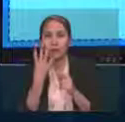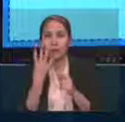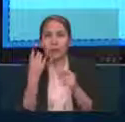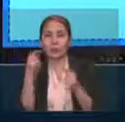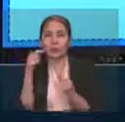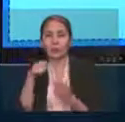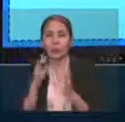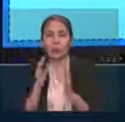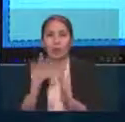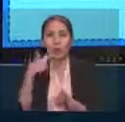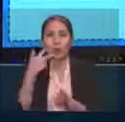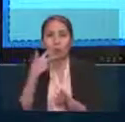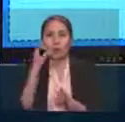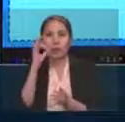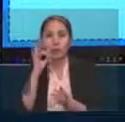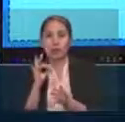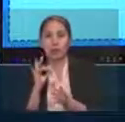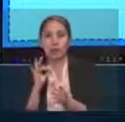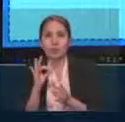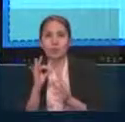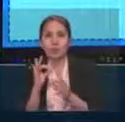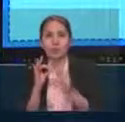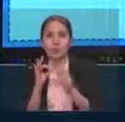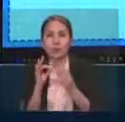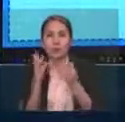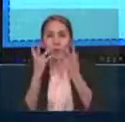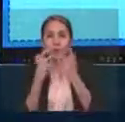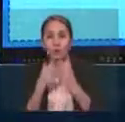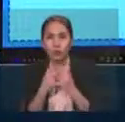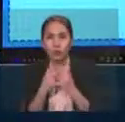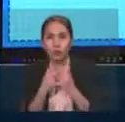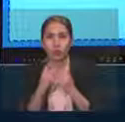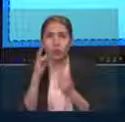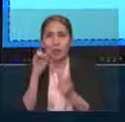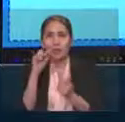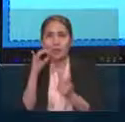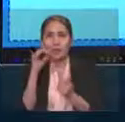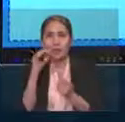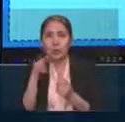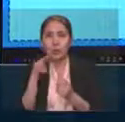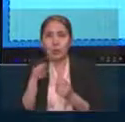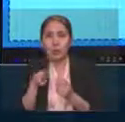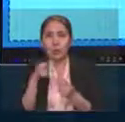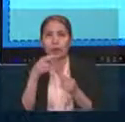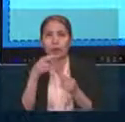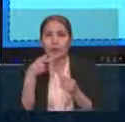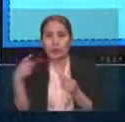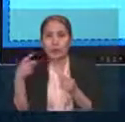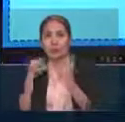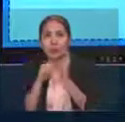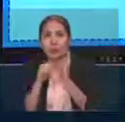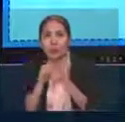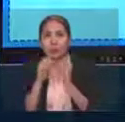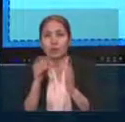ekan. 30 gradusli burchagimizni gradus o'lchovi, demak, radianda π taqsim 6 ga teng